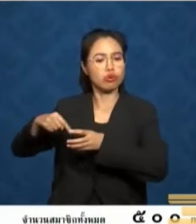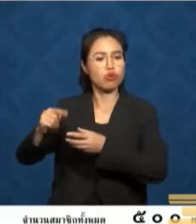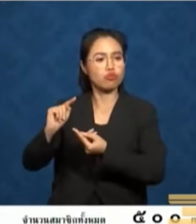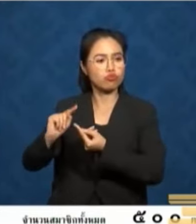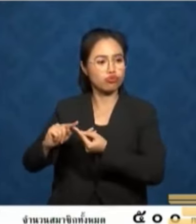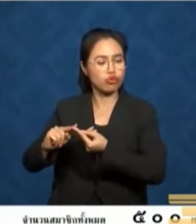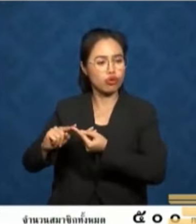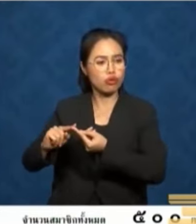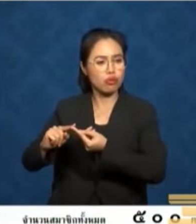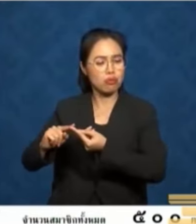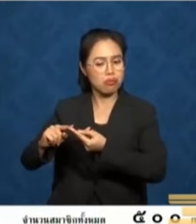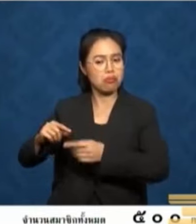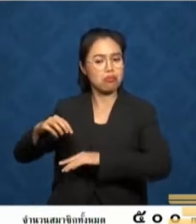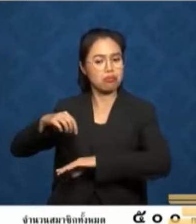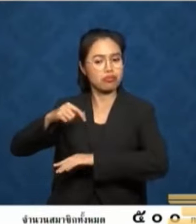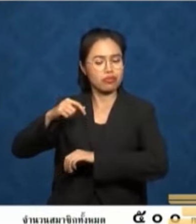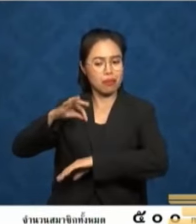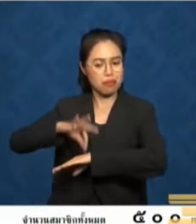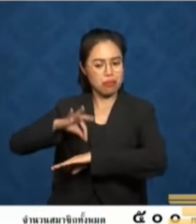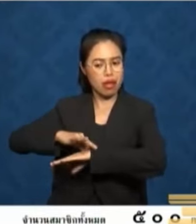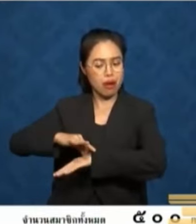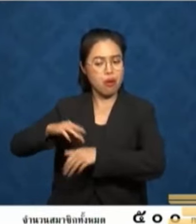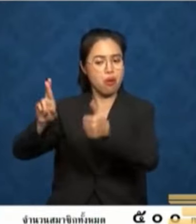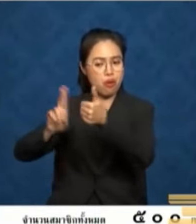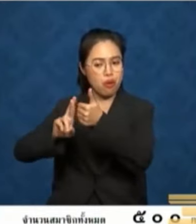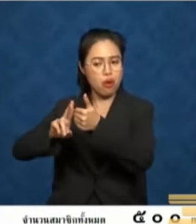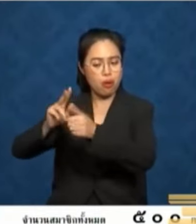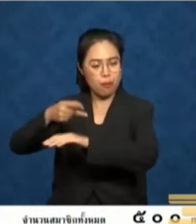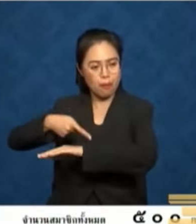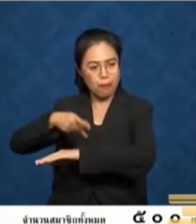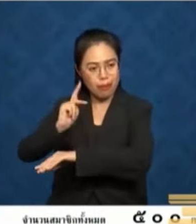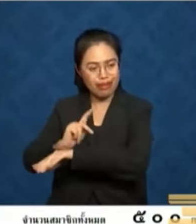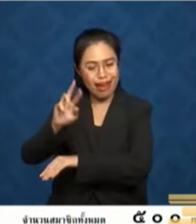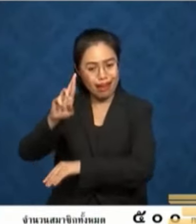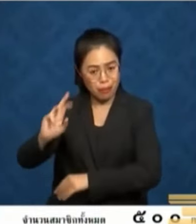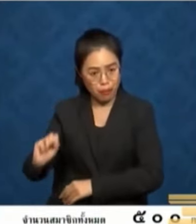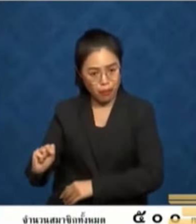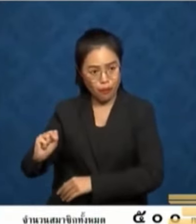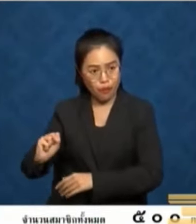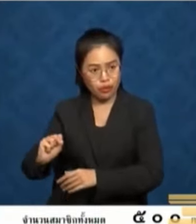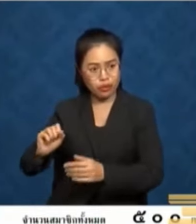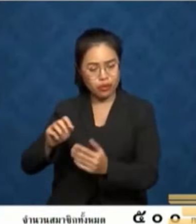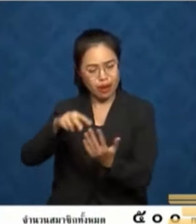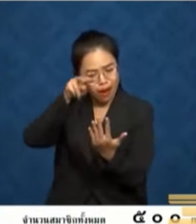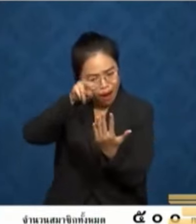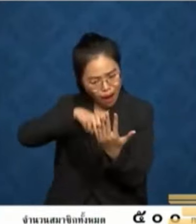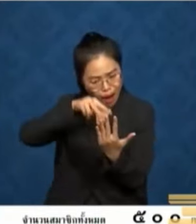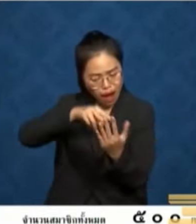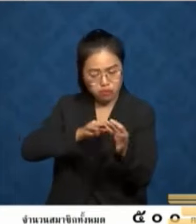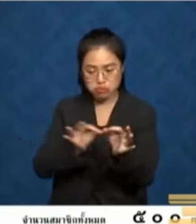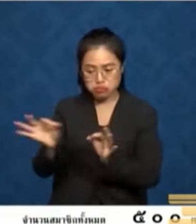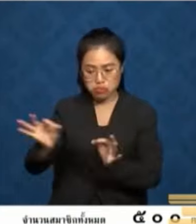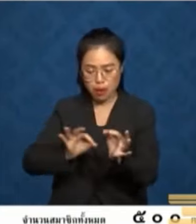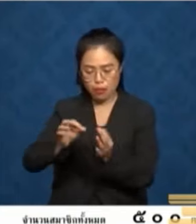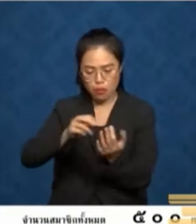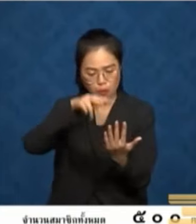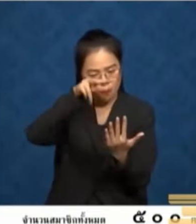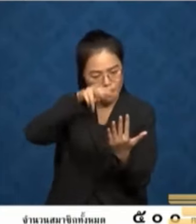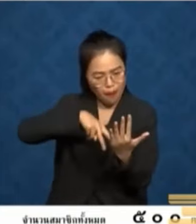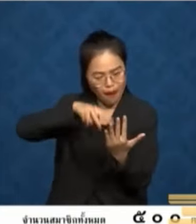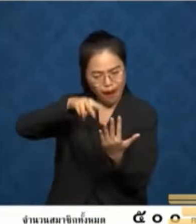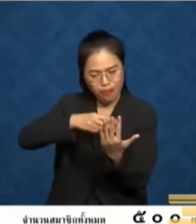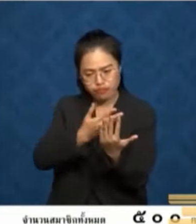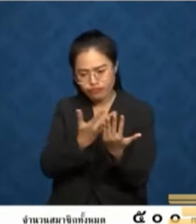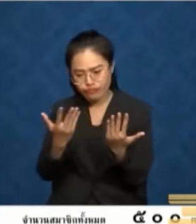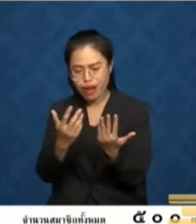ฐานะประธานรองประธานสภาผู้แทนราษฎรหนังสือที่ท่านชี้แจงผมก็อ่านทั้ง 3ฉบับครับแล้วสำนักนายกเก็ตบ